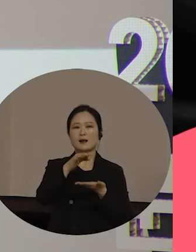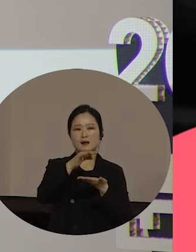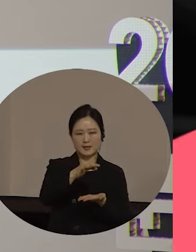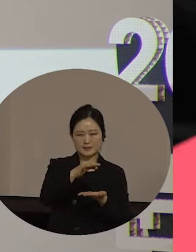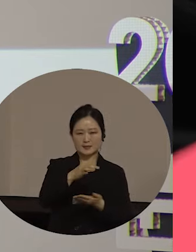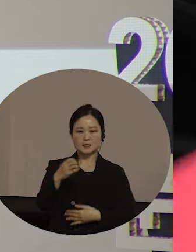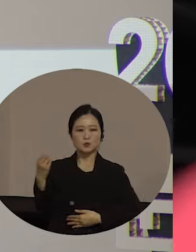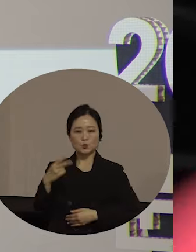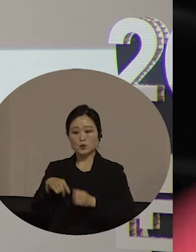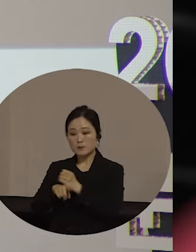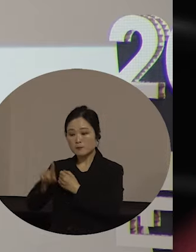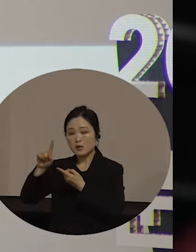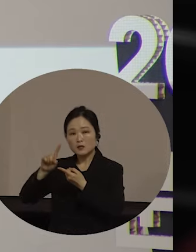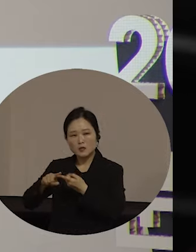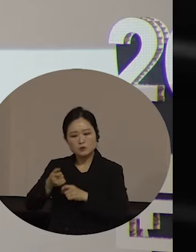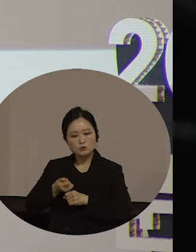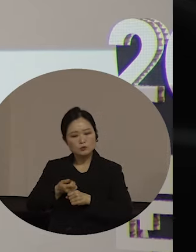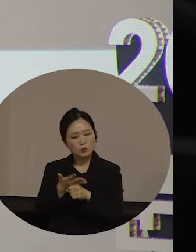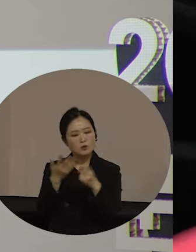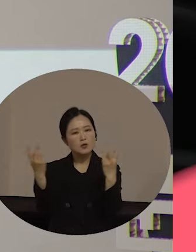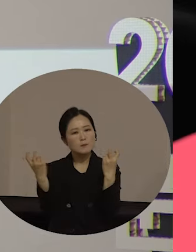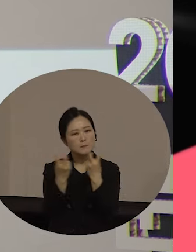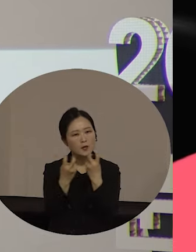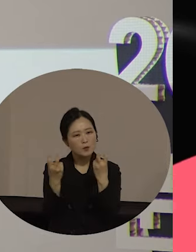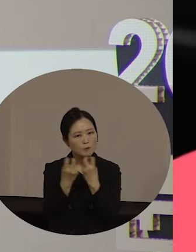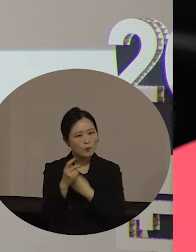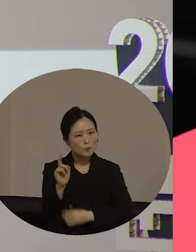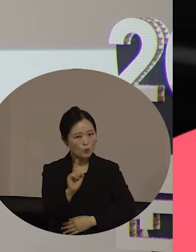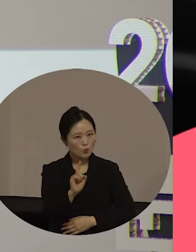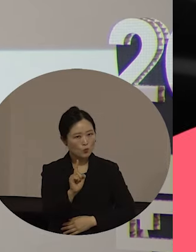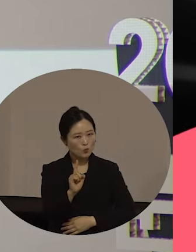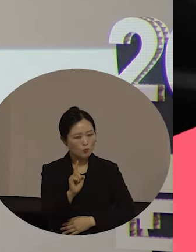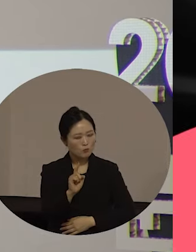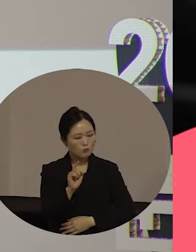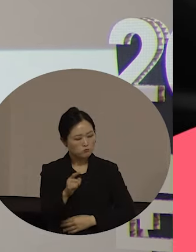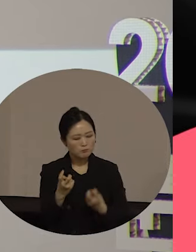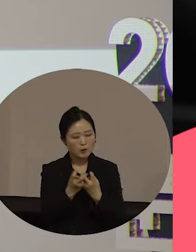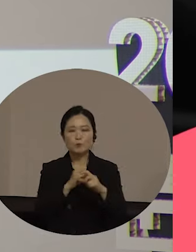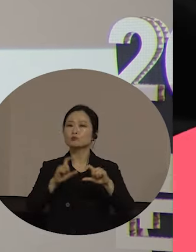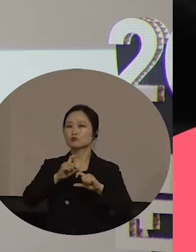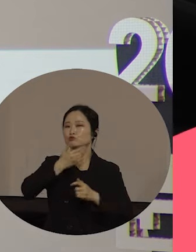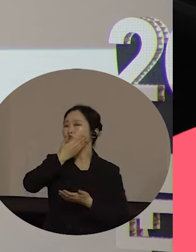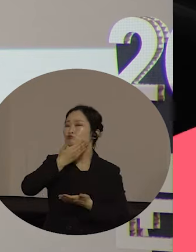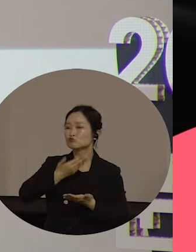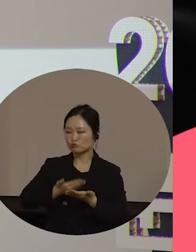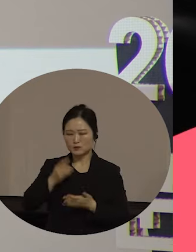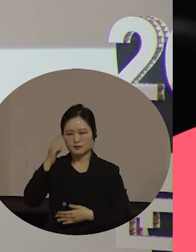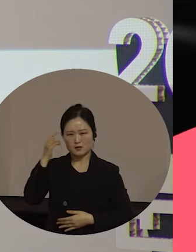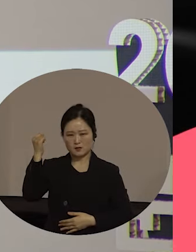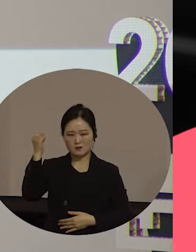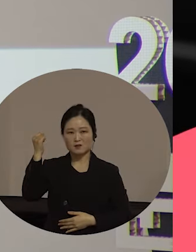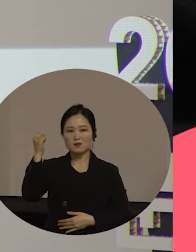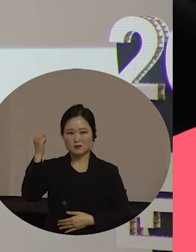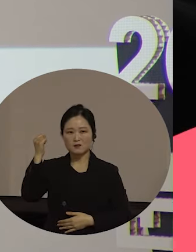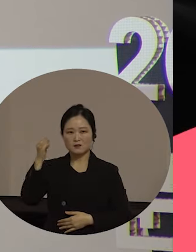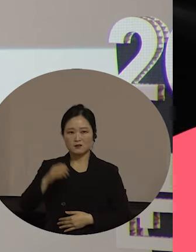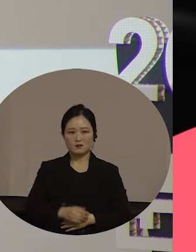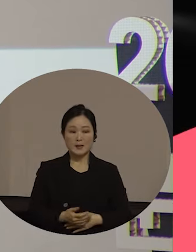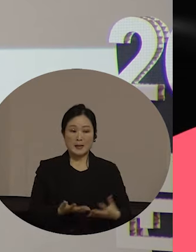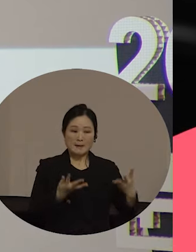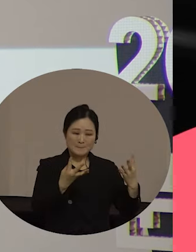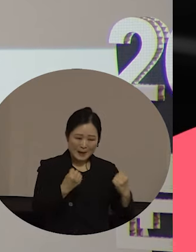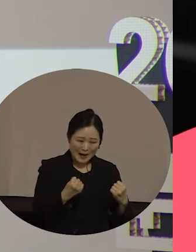이걸 전달하는지가 그런 방법론이 더 중요하지 않느냐. 그러니까 사실은 그 퀄리티하고 접근성에 대한